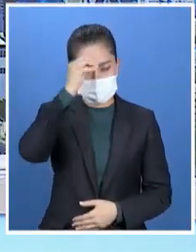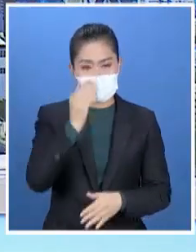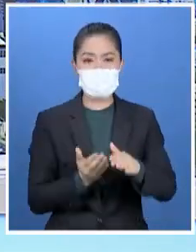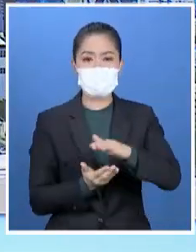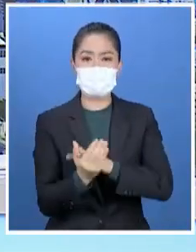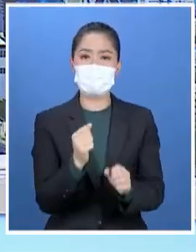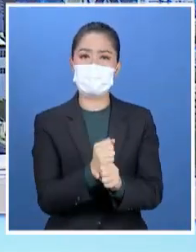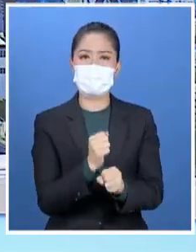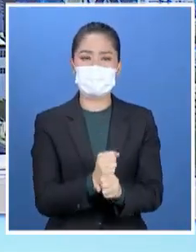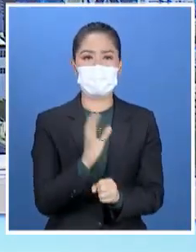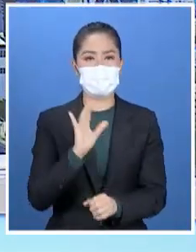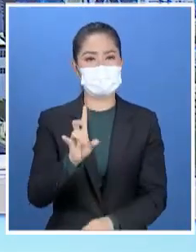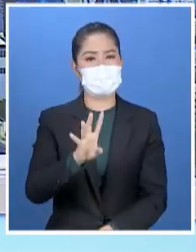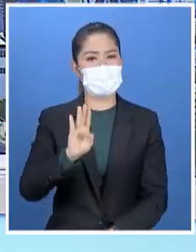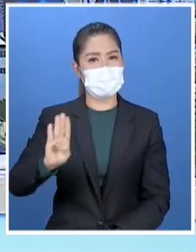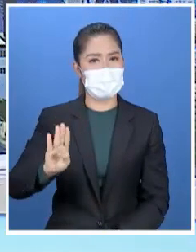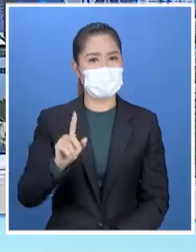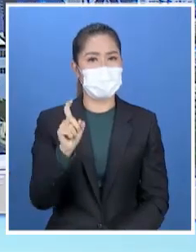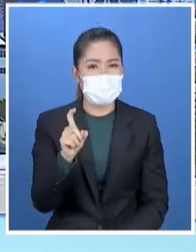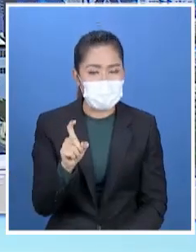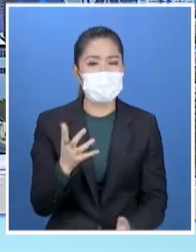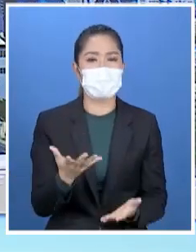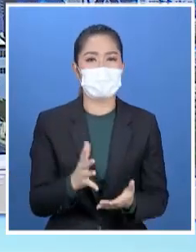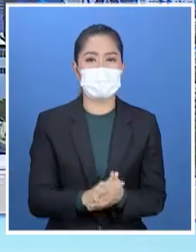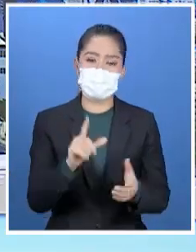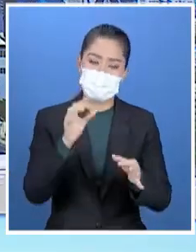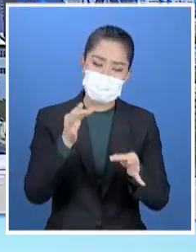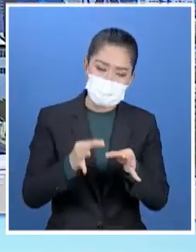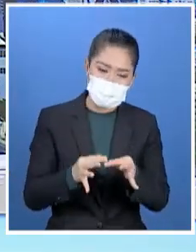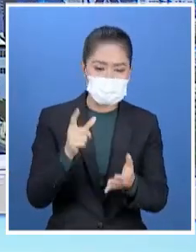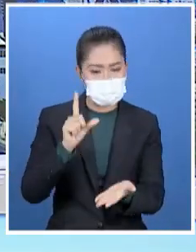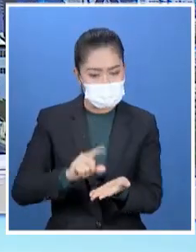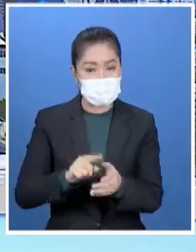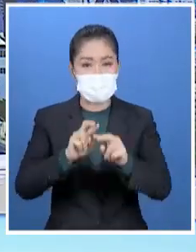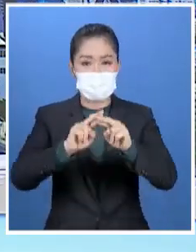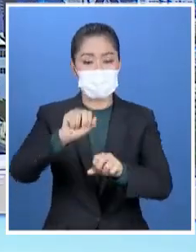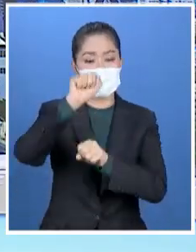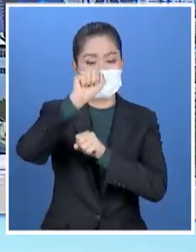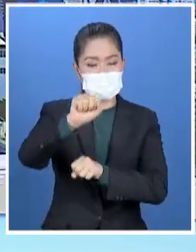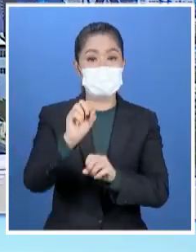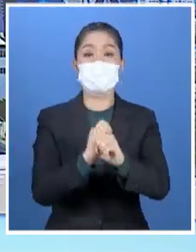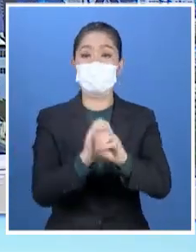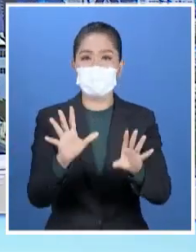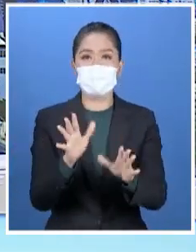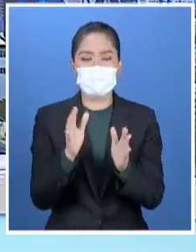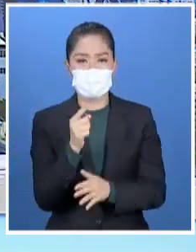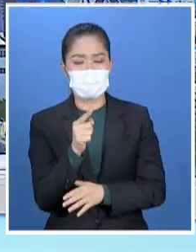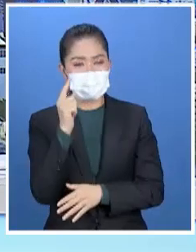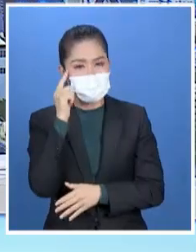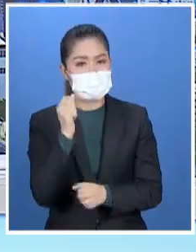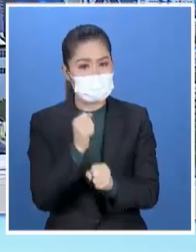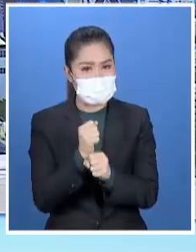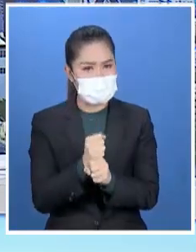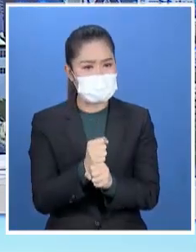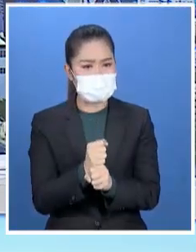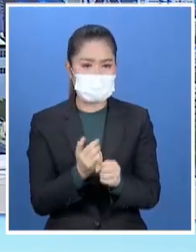ปริ้นงานแบบนี ้ โอ้โห700บาทนี่ก็อัพเหมือนกันนะ คือจะถูกจะแพงไม่ว่าแต่ว่าถ้าร้านเขาติดป้ายชัดเจนลูกค้าจะได้ตัดสินใจได้ว่